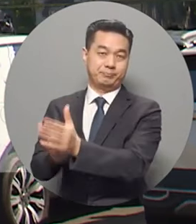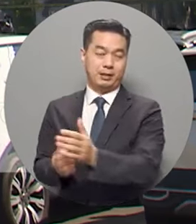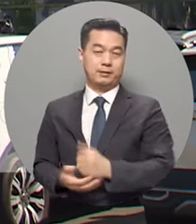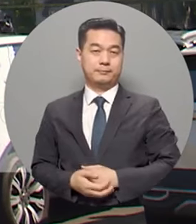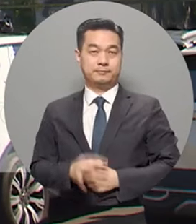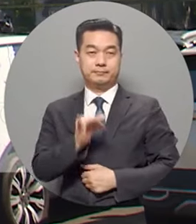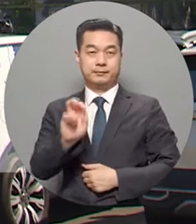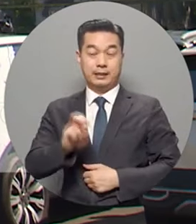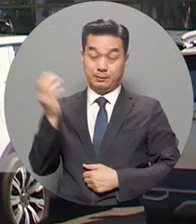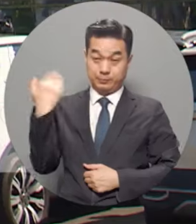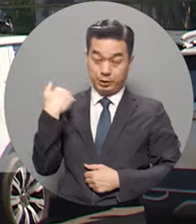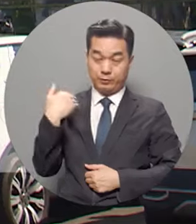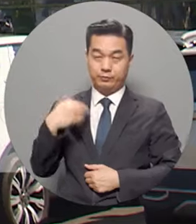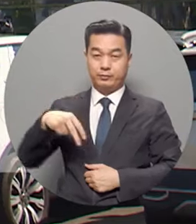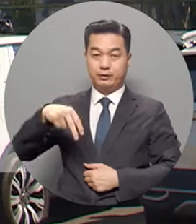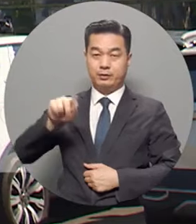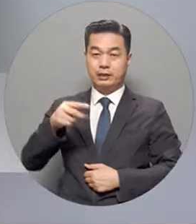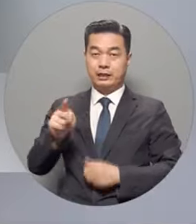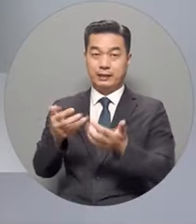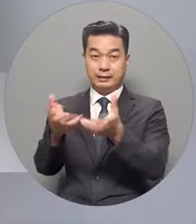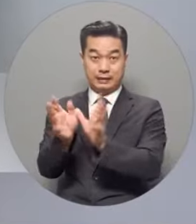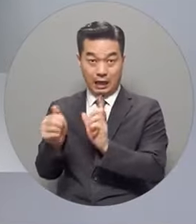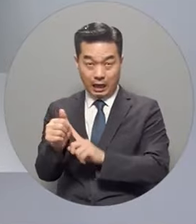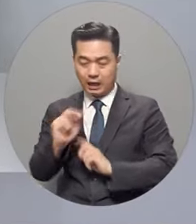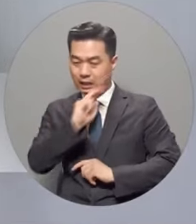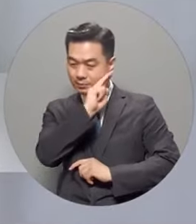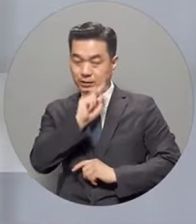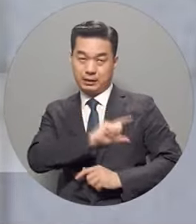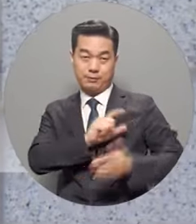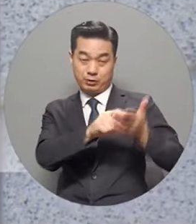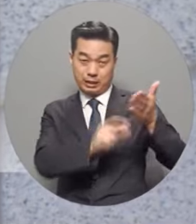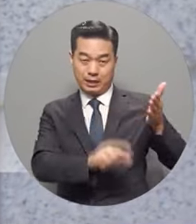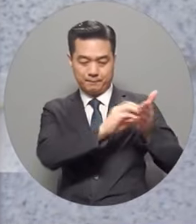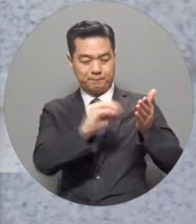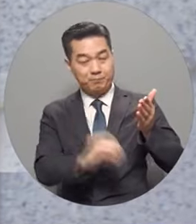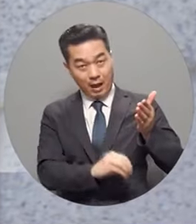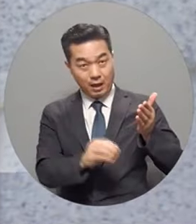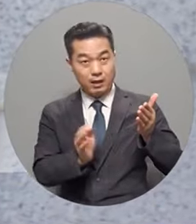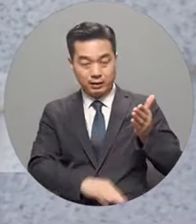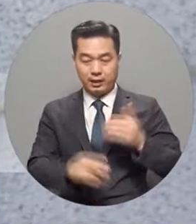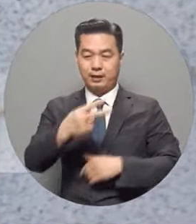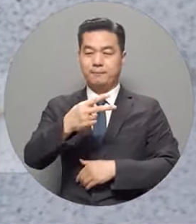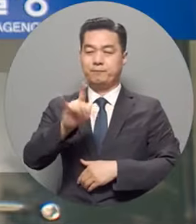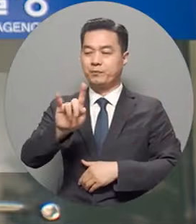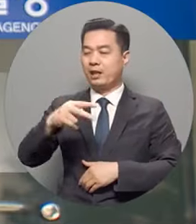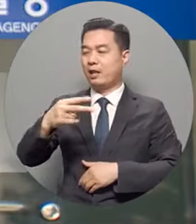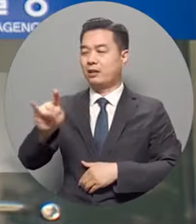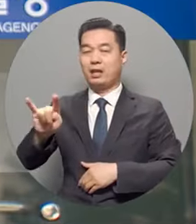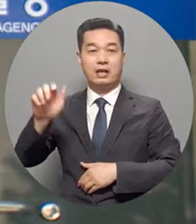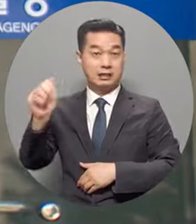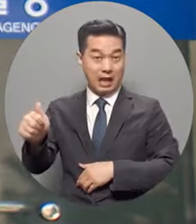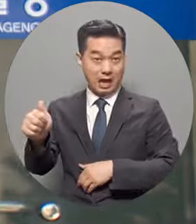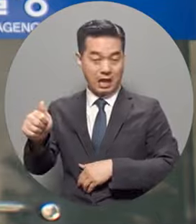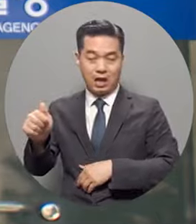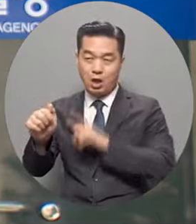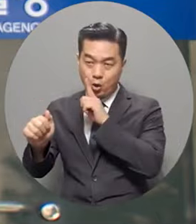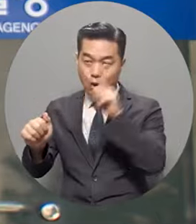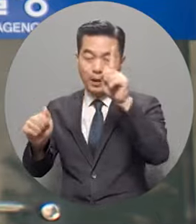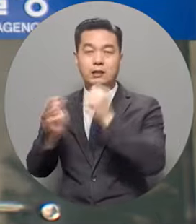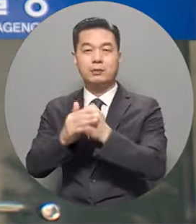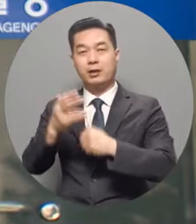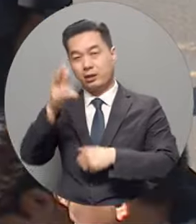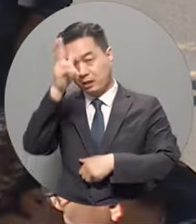전 사단장은 이 과정에서 피의자 명단에서 제외됐지만 최상병 소속 대대장 측의 고발로 결국 경찰 수사를 받게